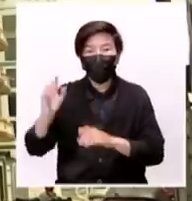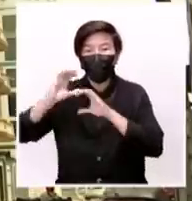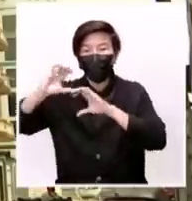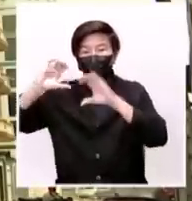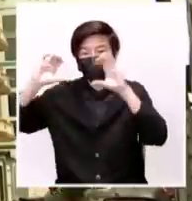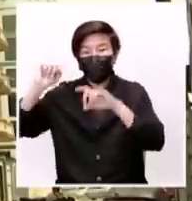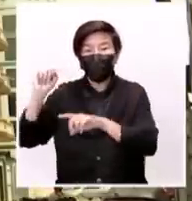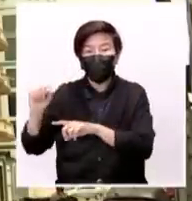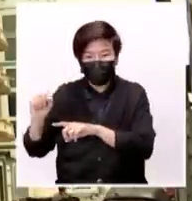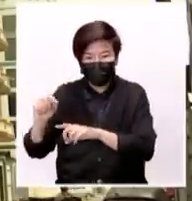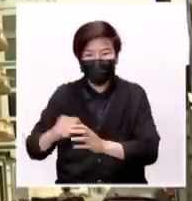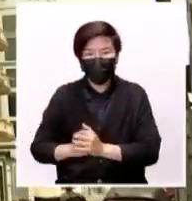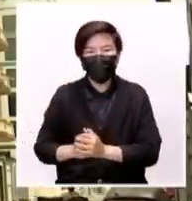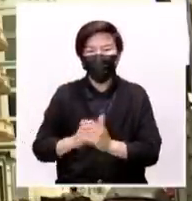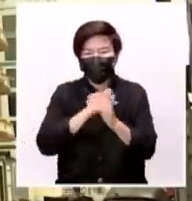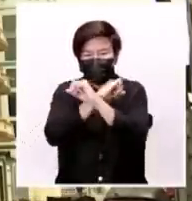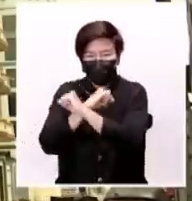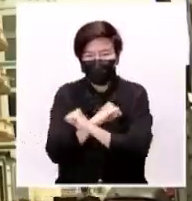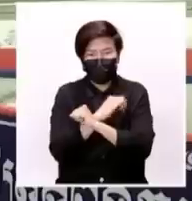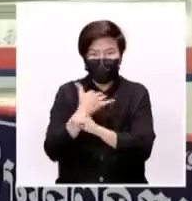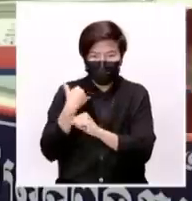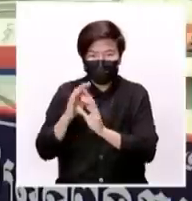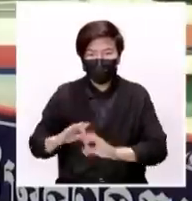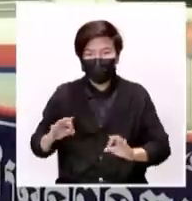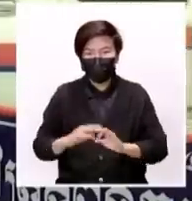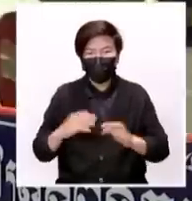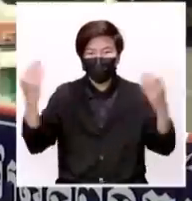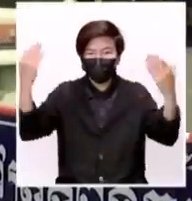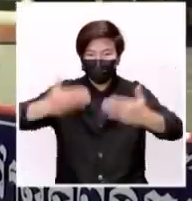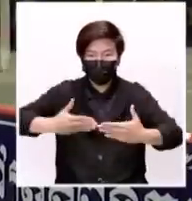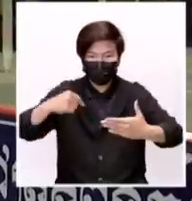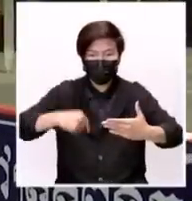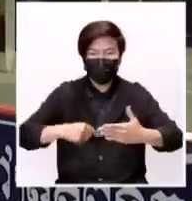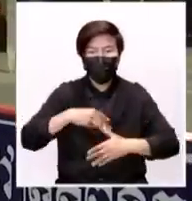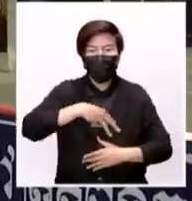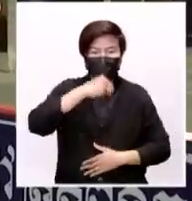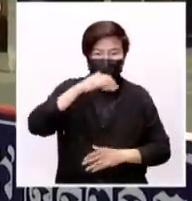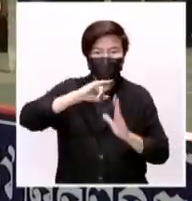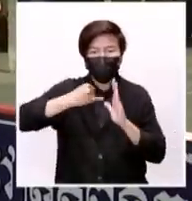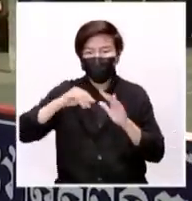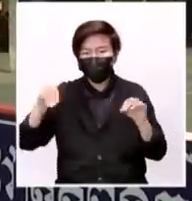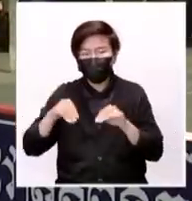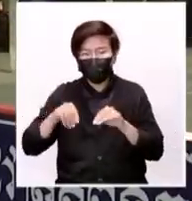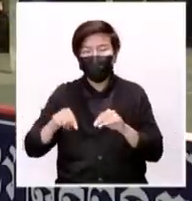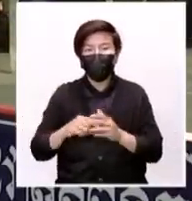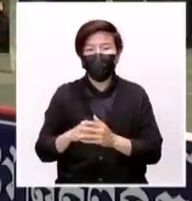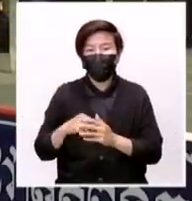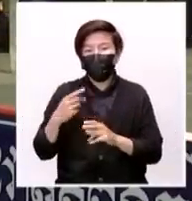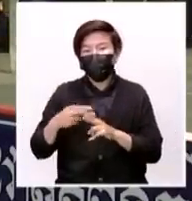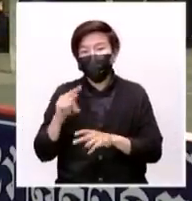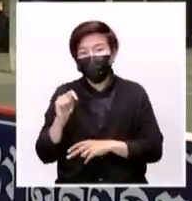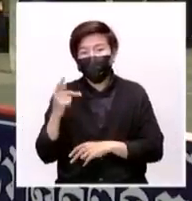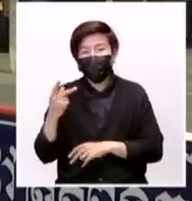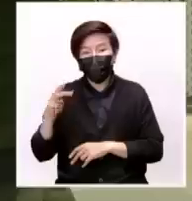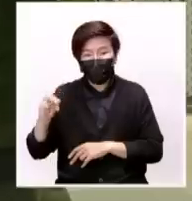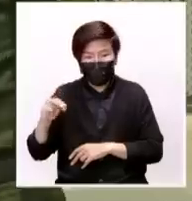ะคะได้มีการใช้มาตรการเข้มงวดเลยล็อกดาวน์เป็นวงกว้างครอบคลุมกรุงพนมเปญและพื้นที่ใกล้เคียงอย่างเช่นเมืองตาคำเมานะคะ